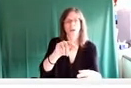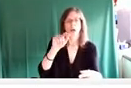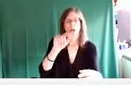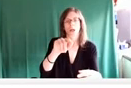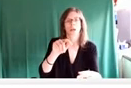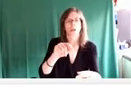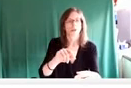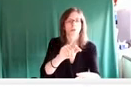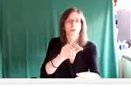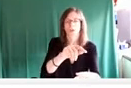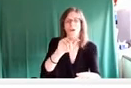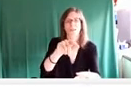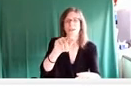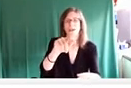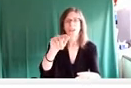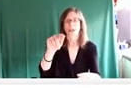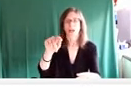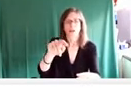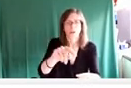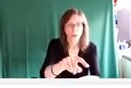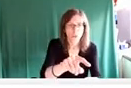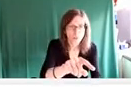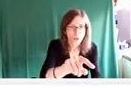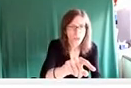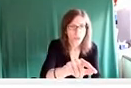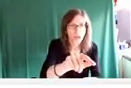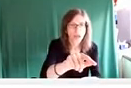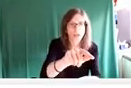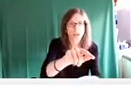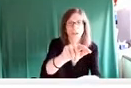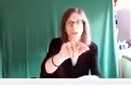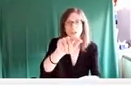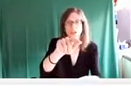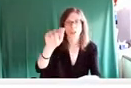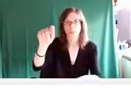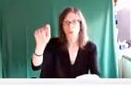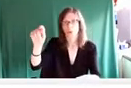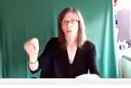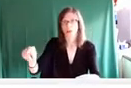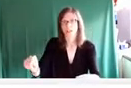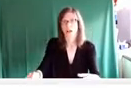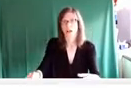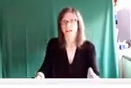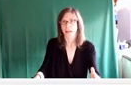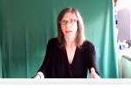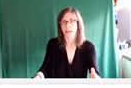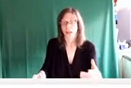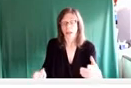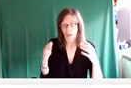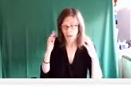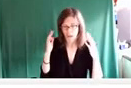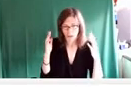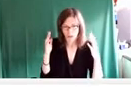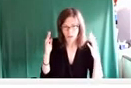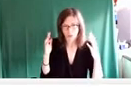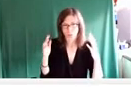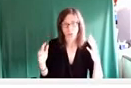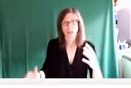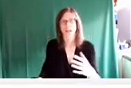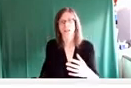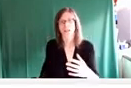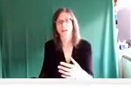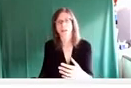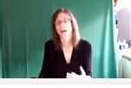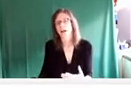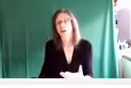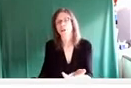faire comme en inventant, là, comme à peu près 46 pour refaire dans Excel? Là, je me gratte